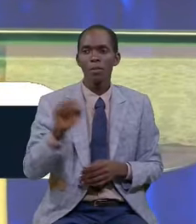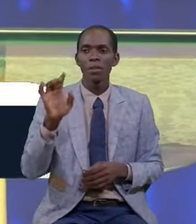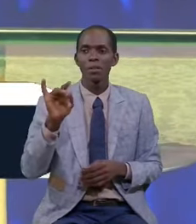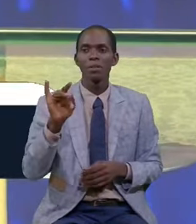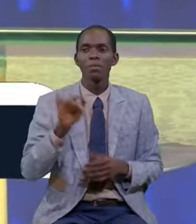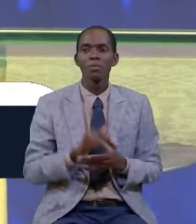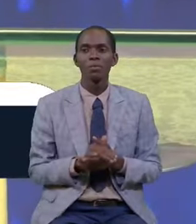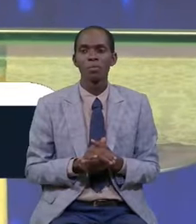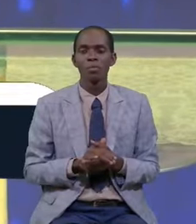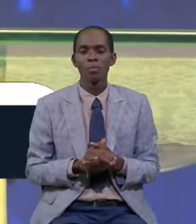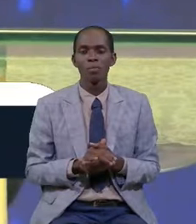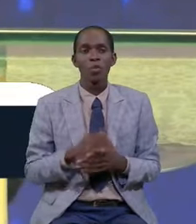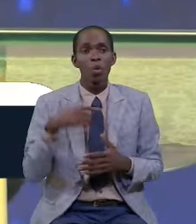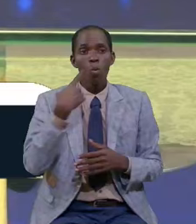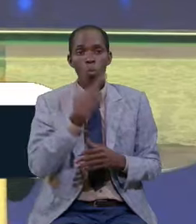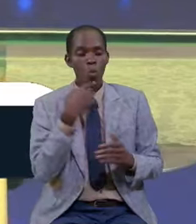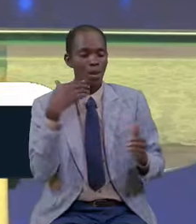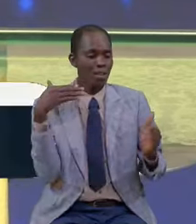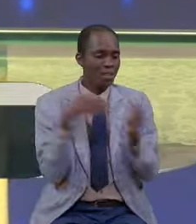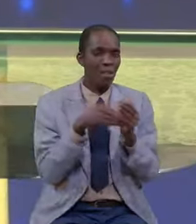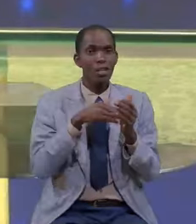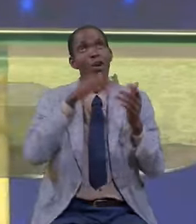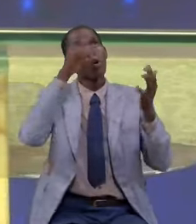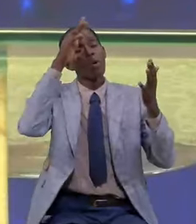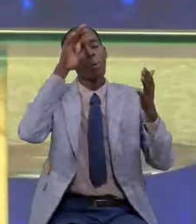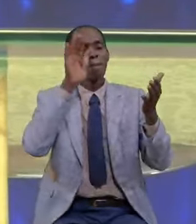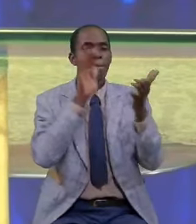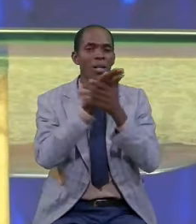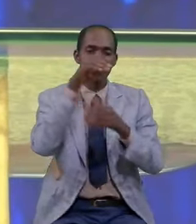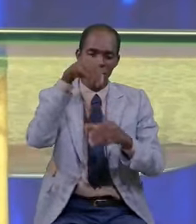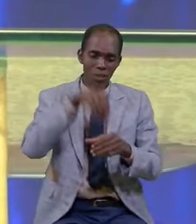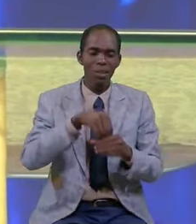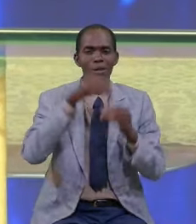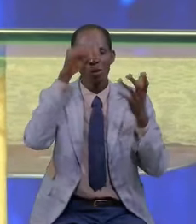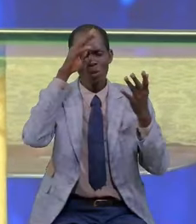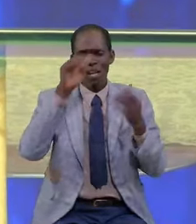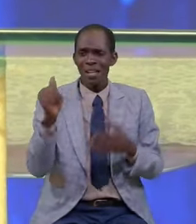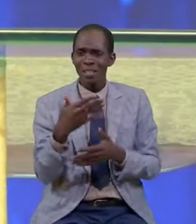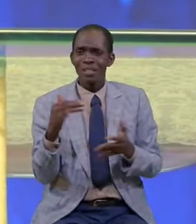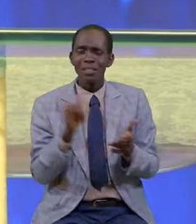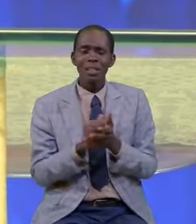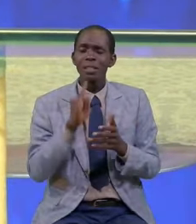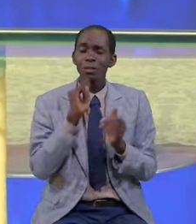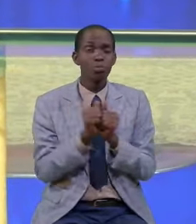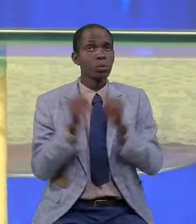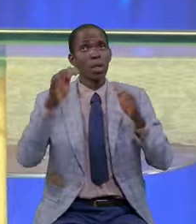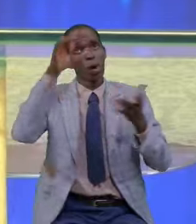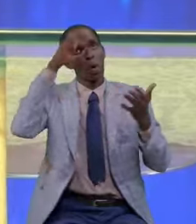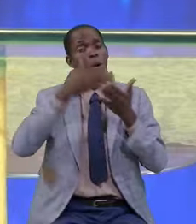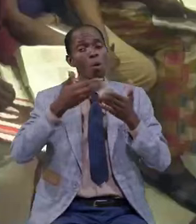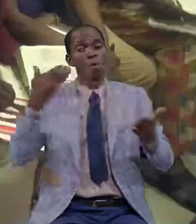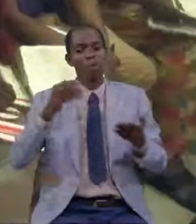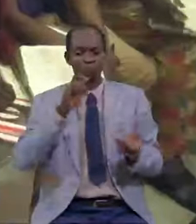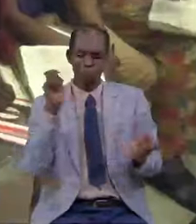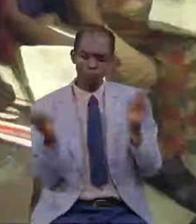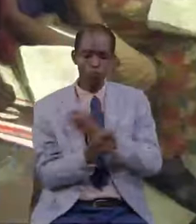18. Espérant contre toute espérance, il crut. Tout ce qui est désespéré, alors il faut changer maintenant. Il